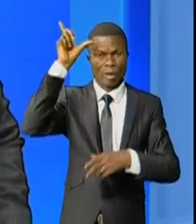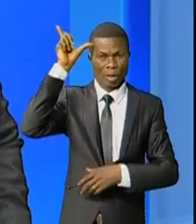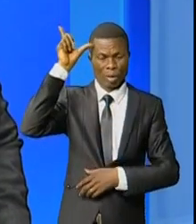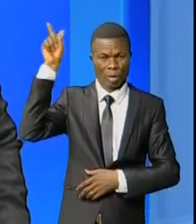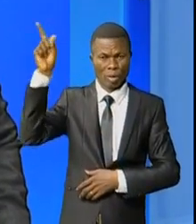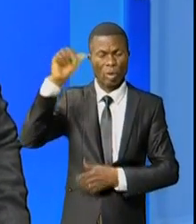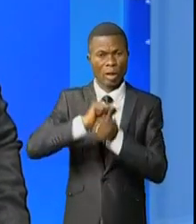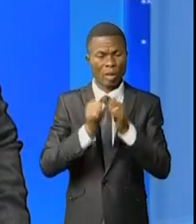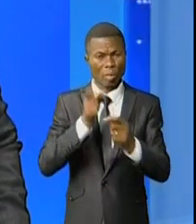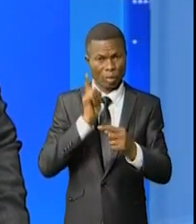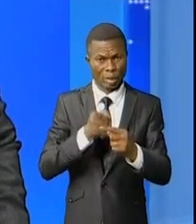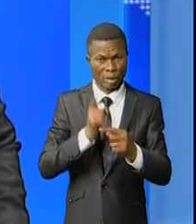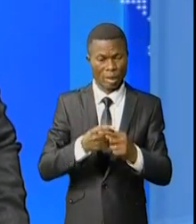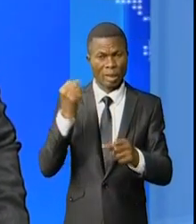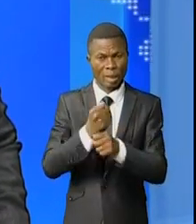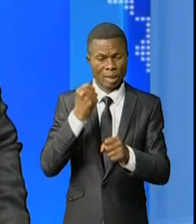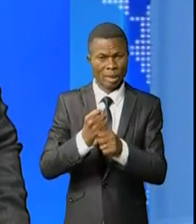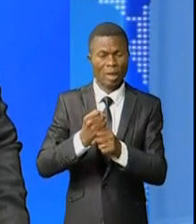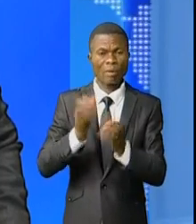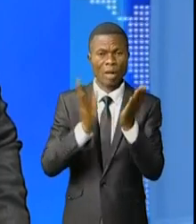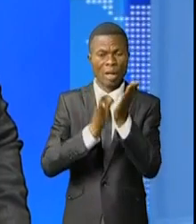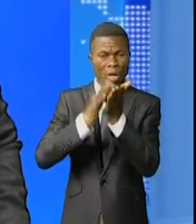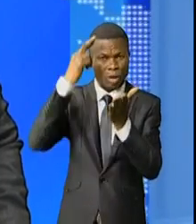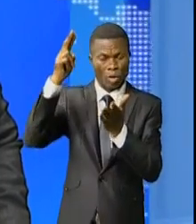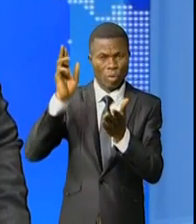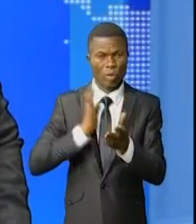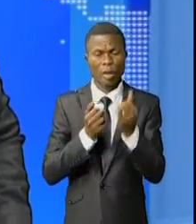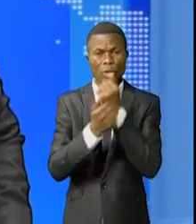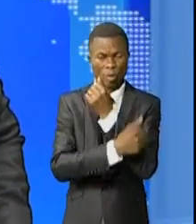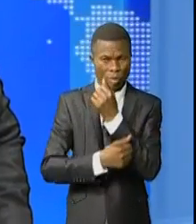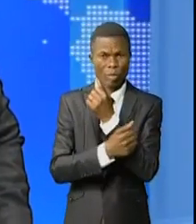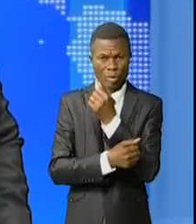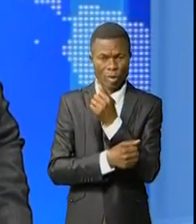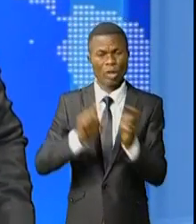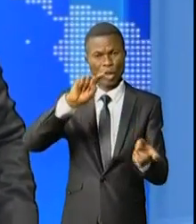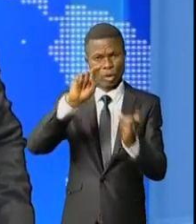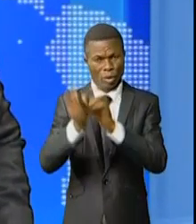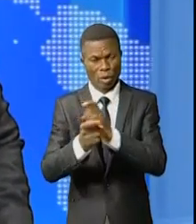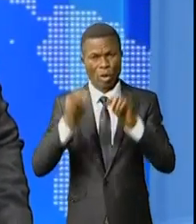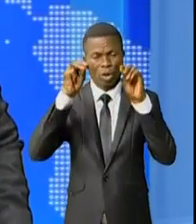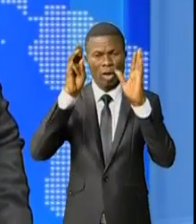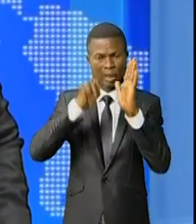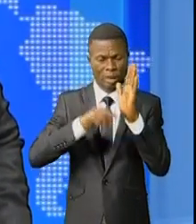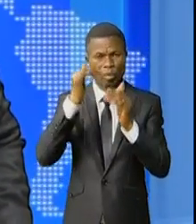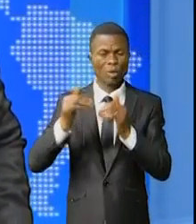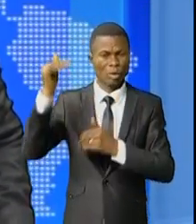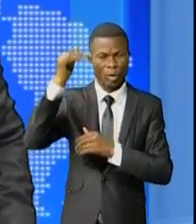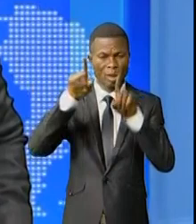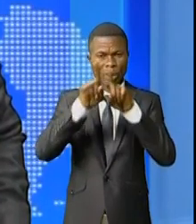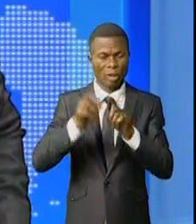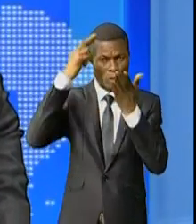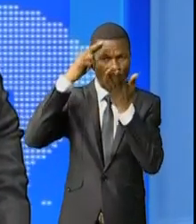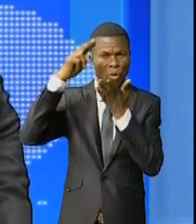Les difficultés liées au fonctionnement des universités en RDC en vue de la réforme de l'enseignement supérieur et